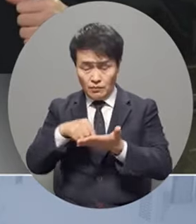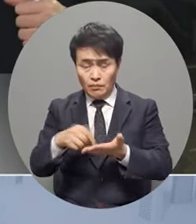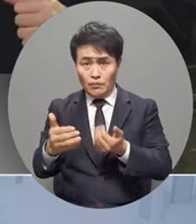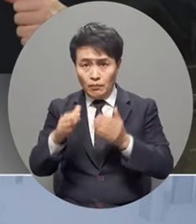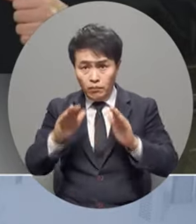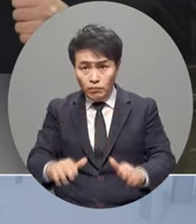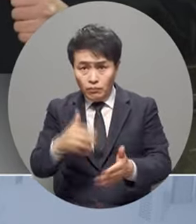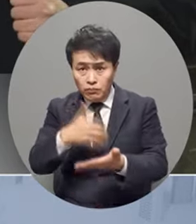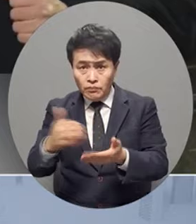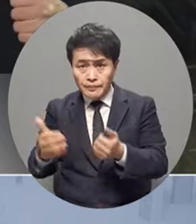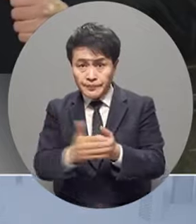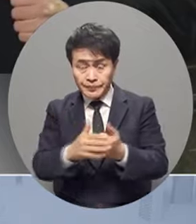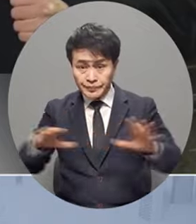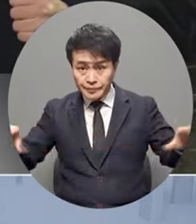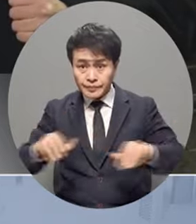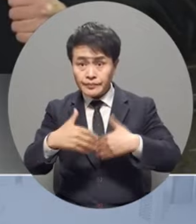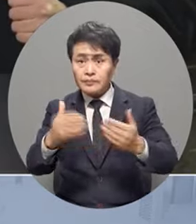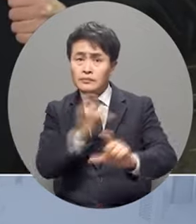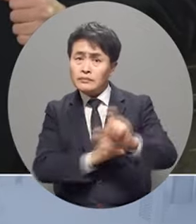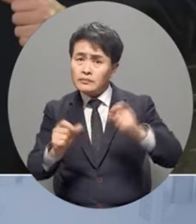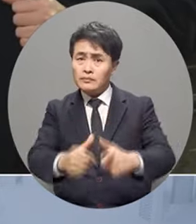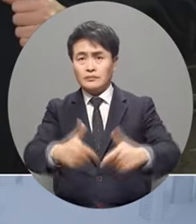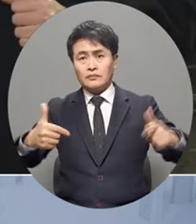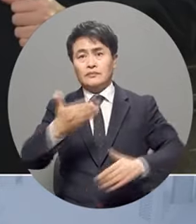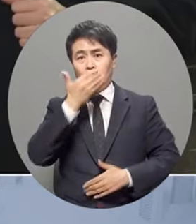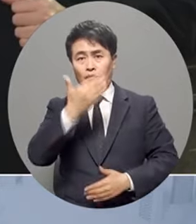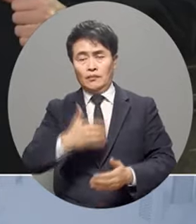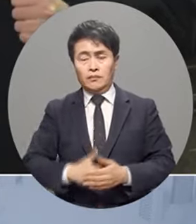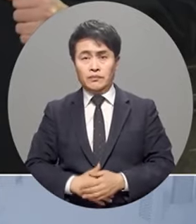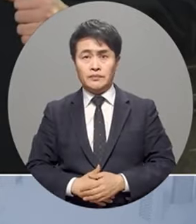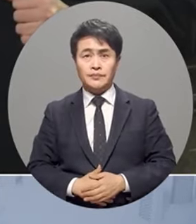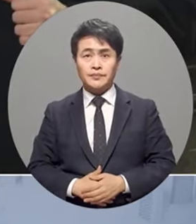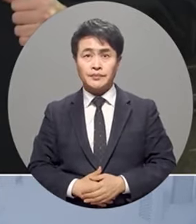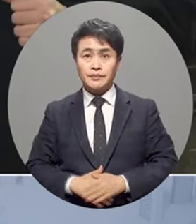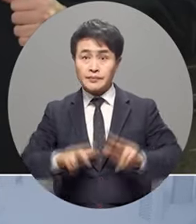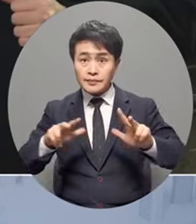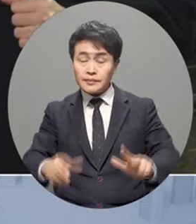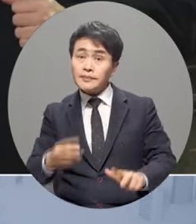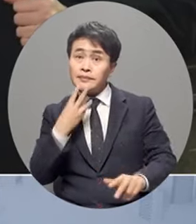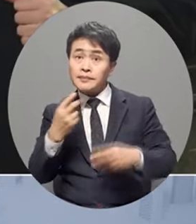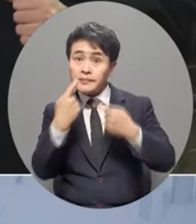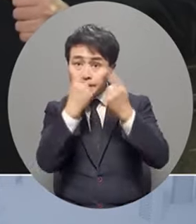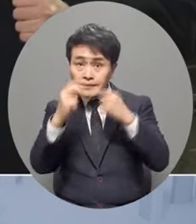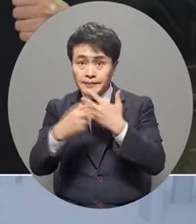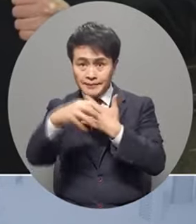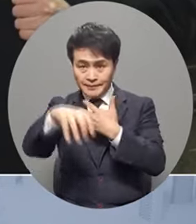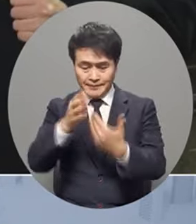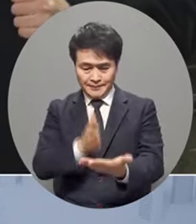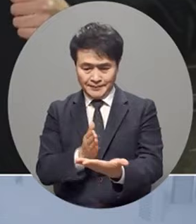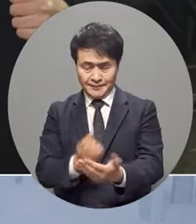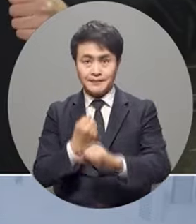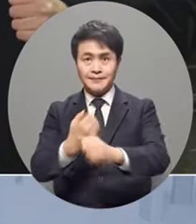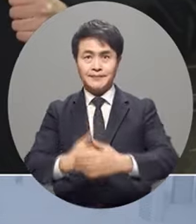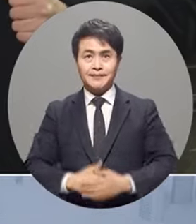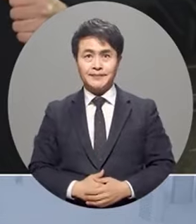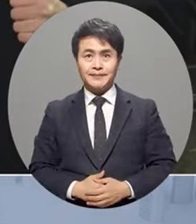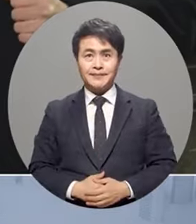오늘의 집계를 종합하면 이보다 더 늘어날 것으로 보입니다. 지금까지 서울대병원에서 MBC 뉴스 신서입니다.